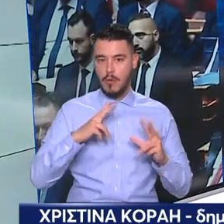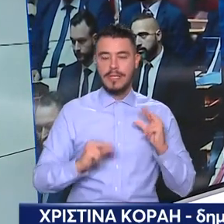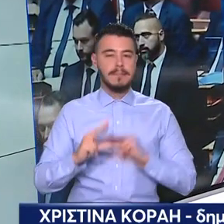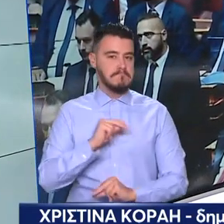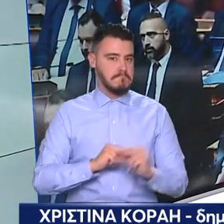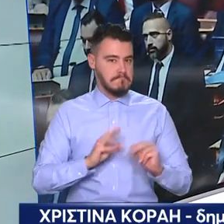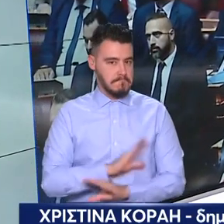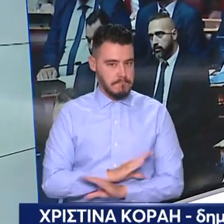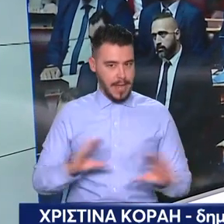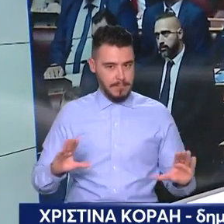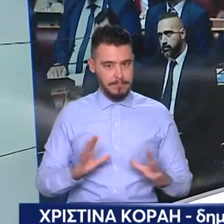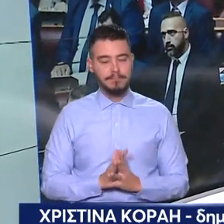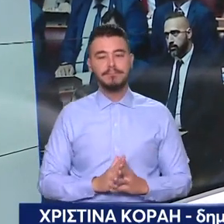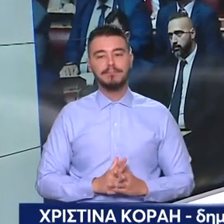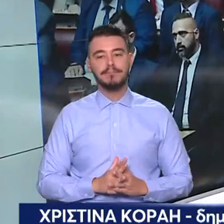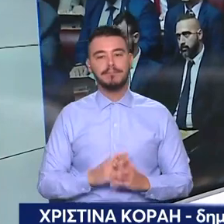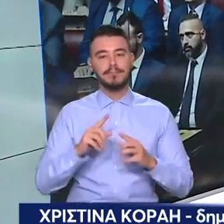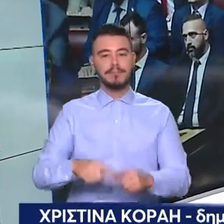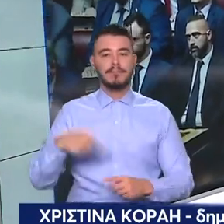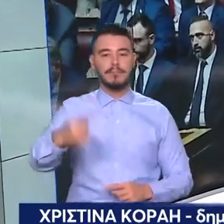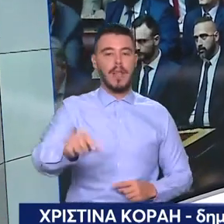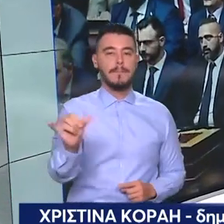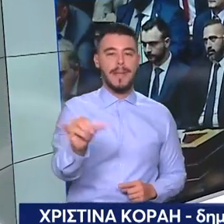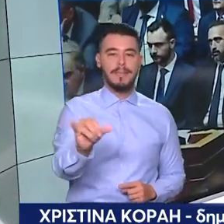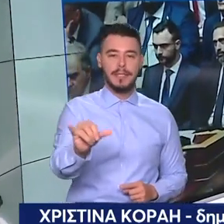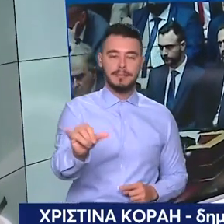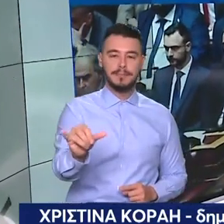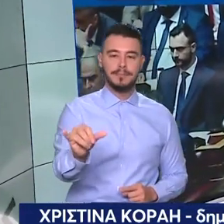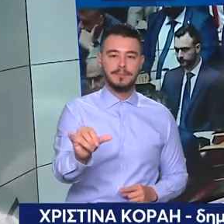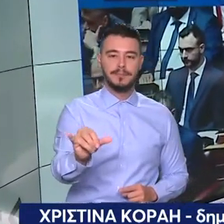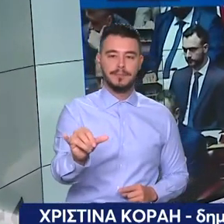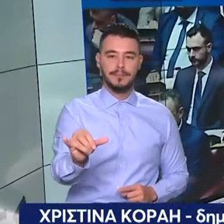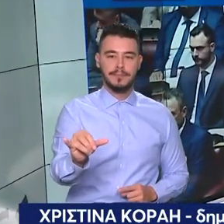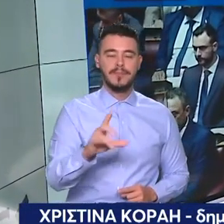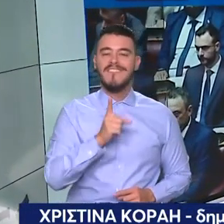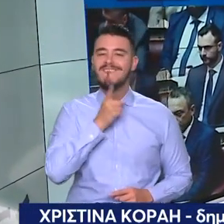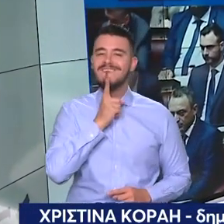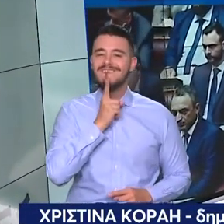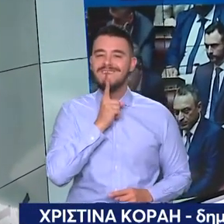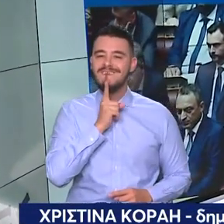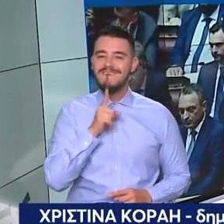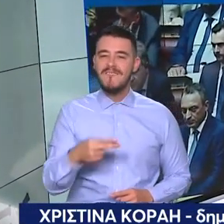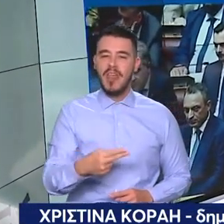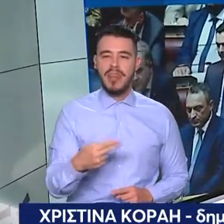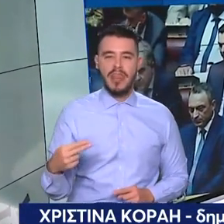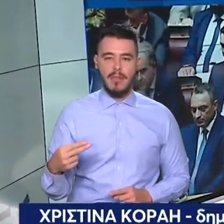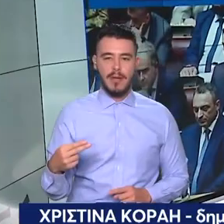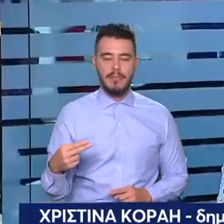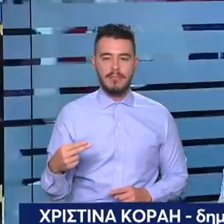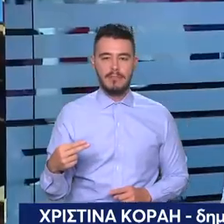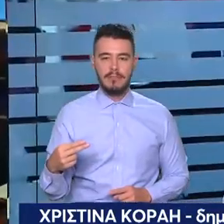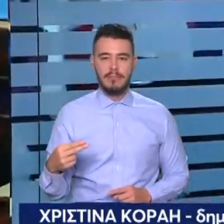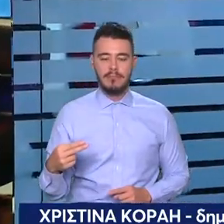και την επόμενη Πέμπτη και πάλι η υπόθεση αυτή με θετική εισήγηση,